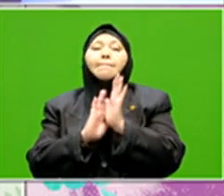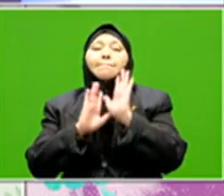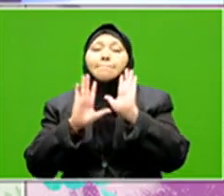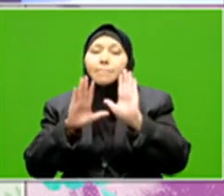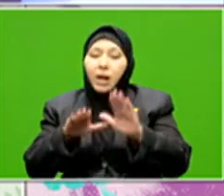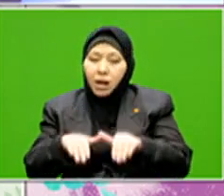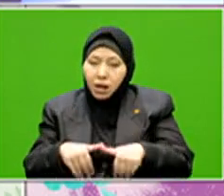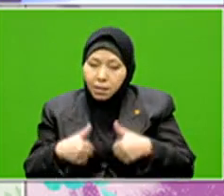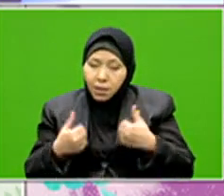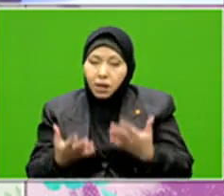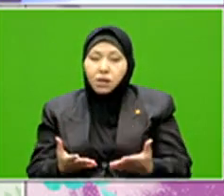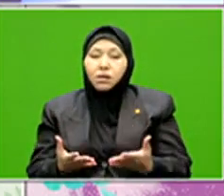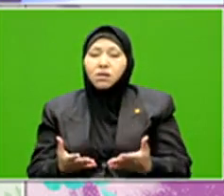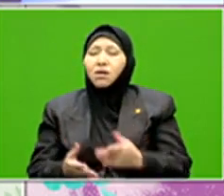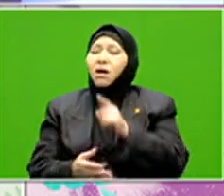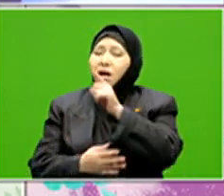إنك